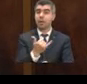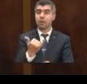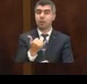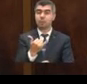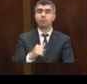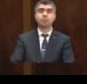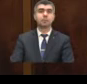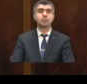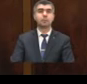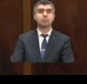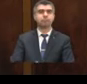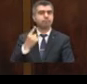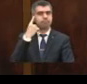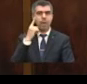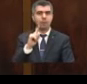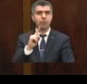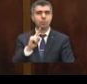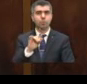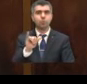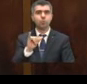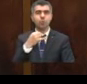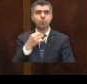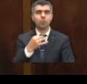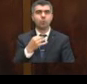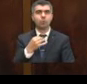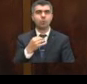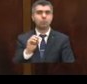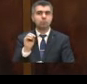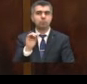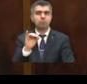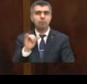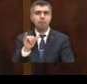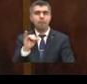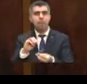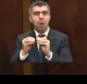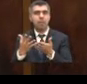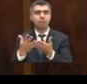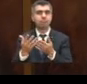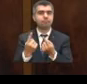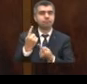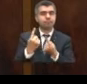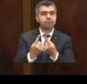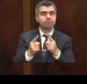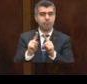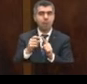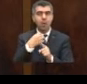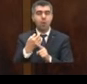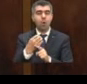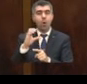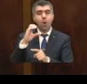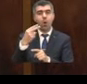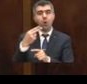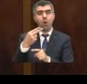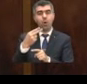لأنه غير مفهوم هذا النظام، فيه خلل ويجب أن نتداركه، لأن الكنوبس كتعطي